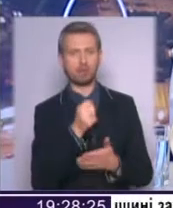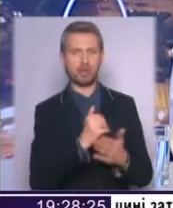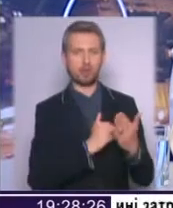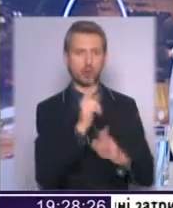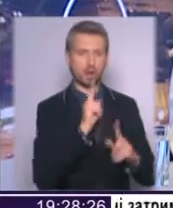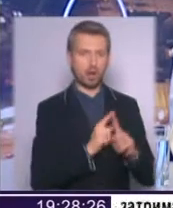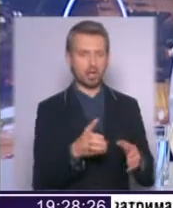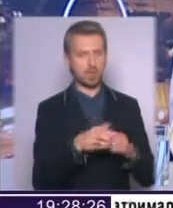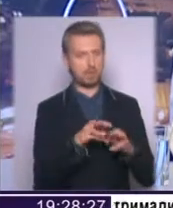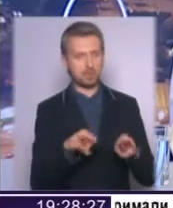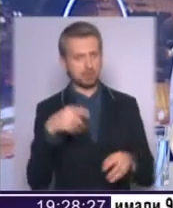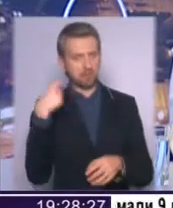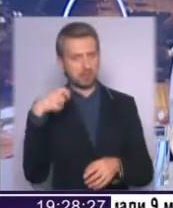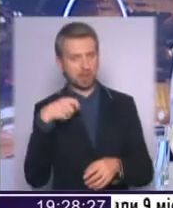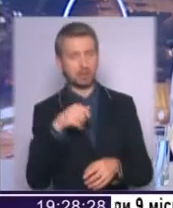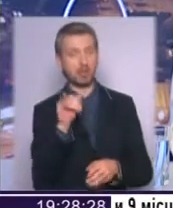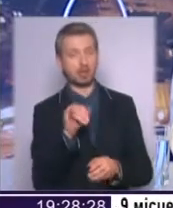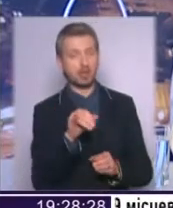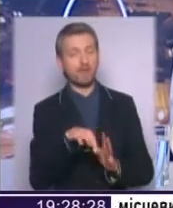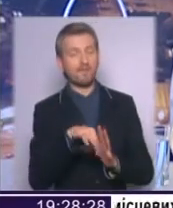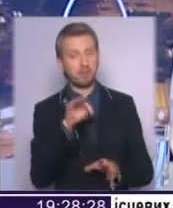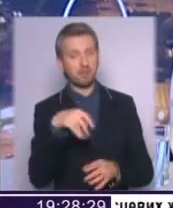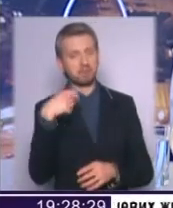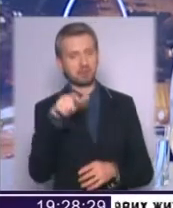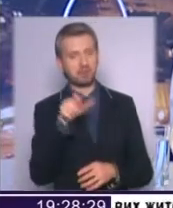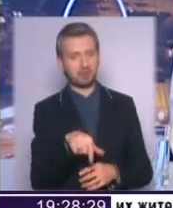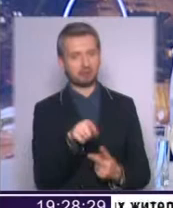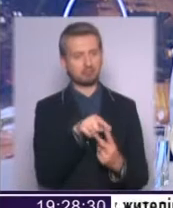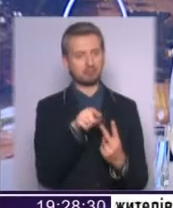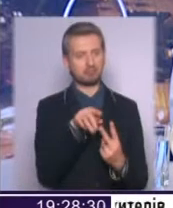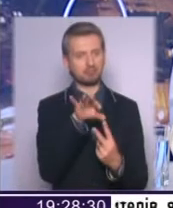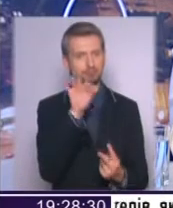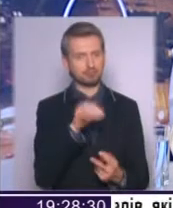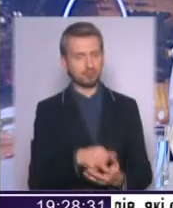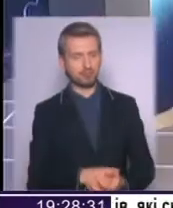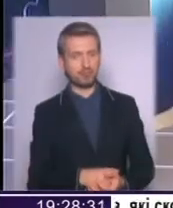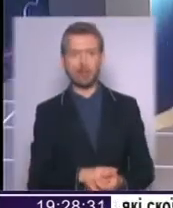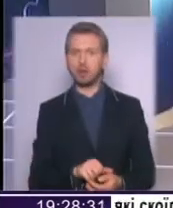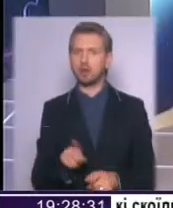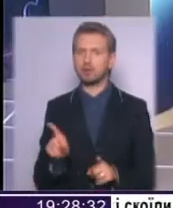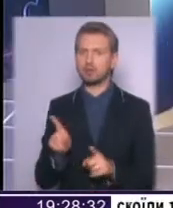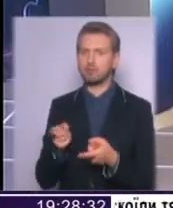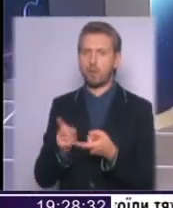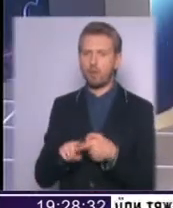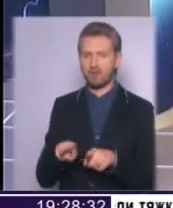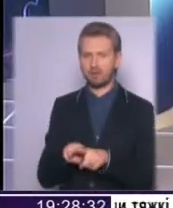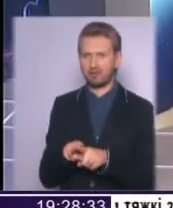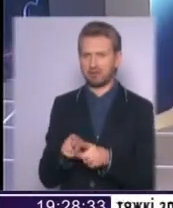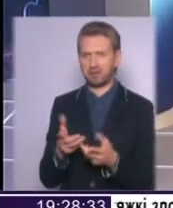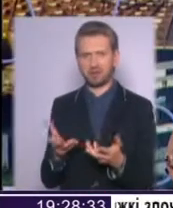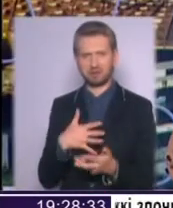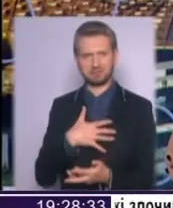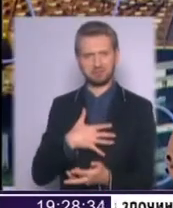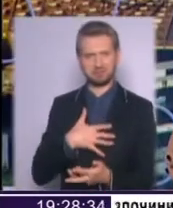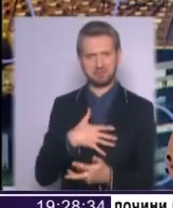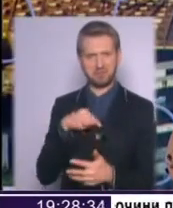Кабмін, і Президент. І вибір Президента з цих двох претендентів. З чим пов'язані такі трохи песимістичні настрої